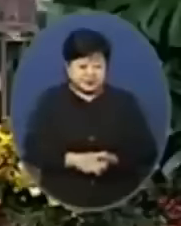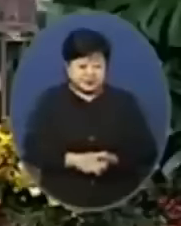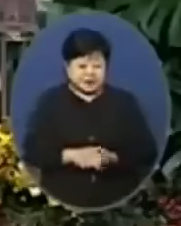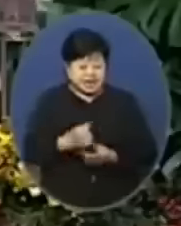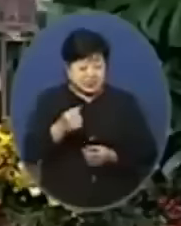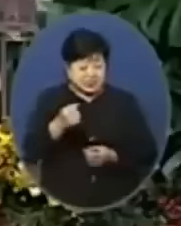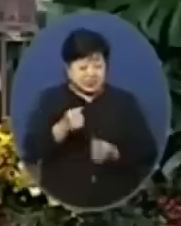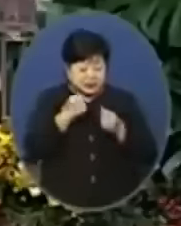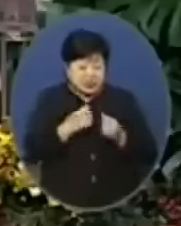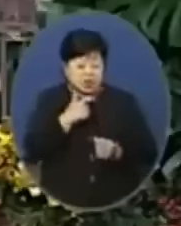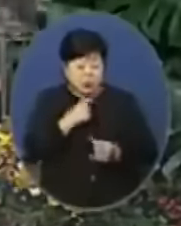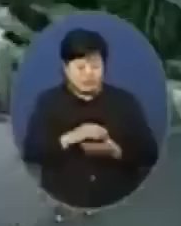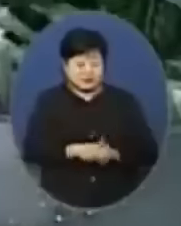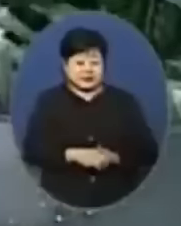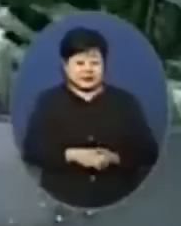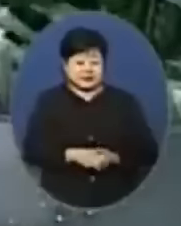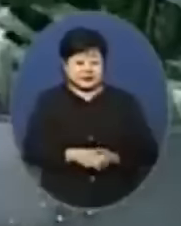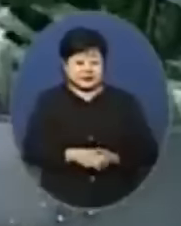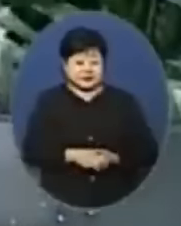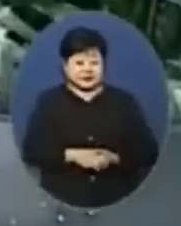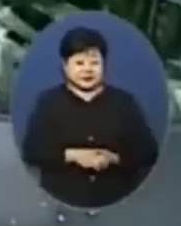취하고 살기를 원하시는 것입니다.